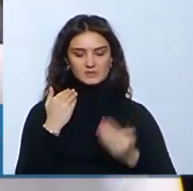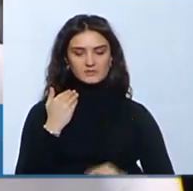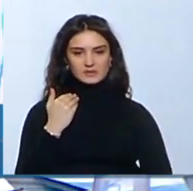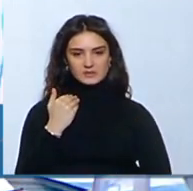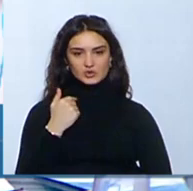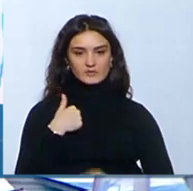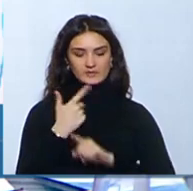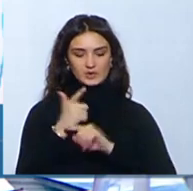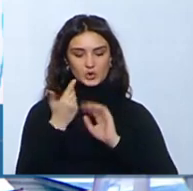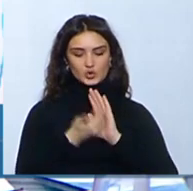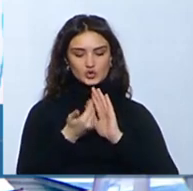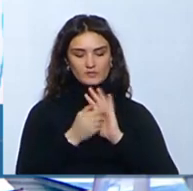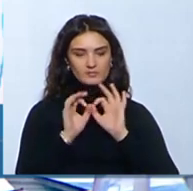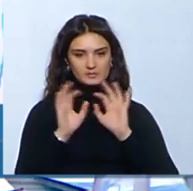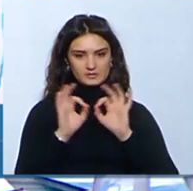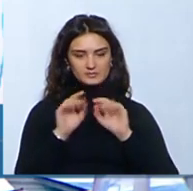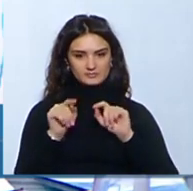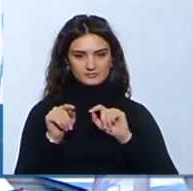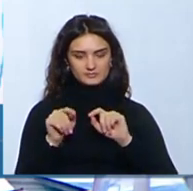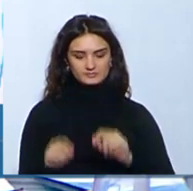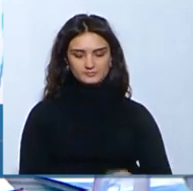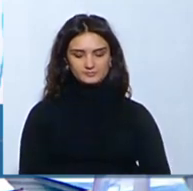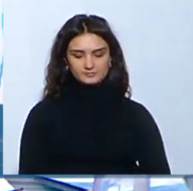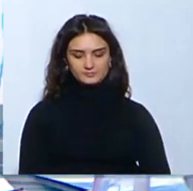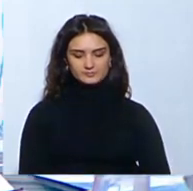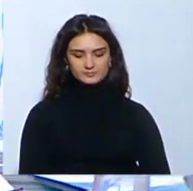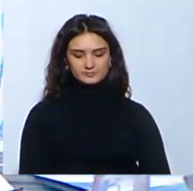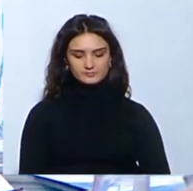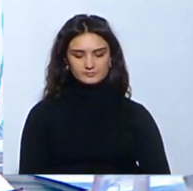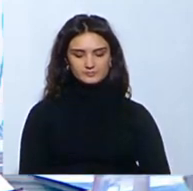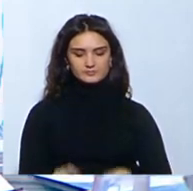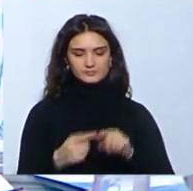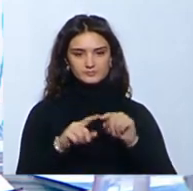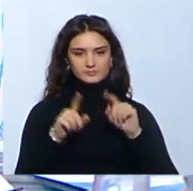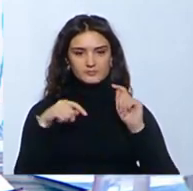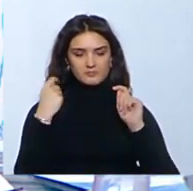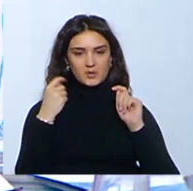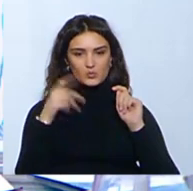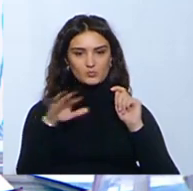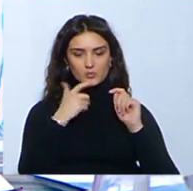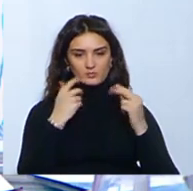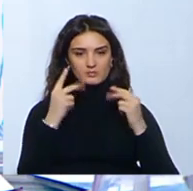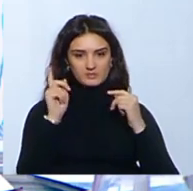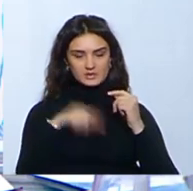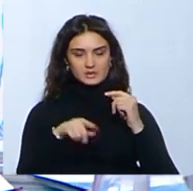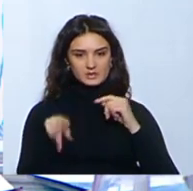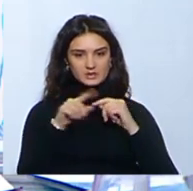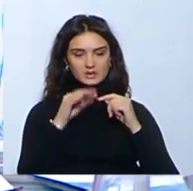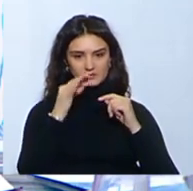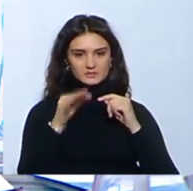ჩვენ ვიდეო რჩევების სახით, ვიქტორინის სახით თავაზობდით წლების მანძილზე, ჩვენი გადაცემის ერთგულმა მაყურებელმა იცის, რომელიც